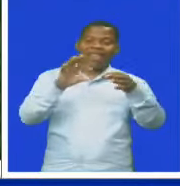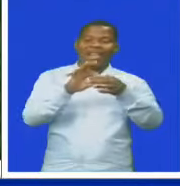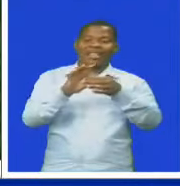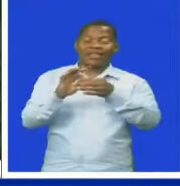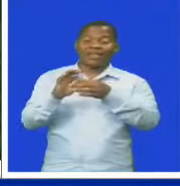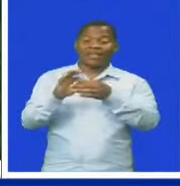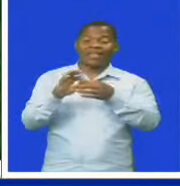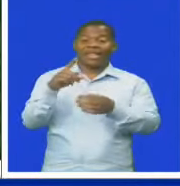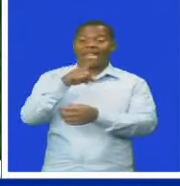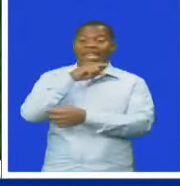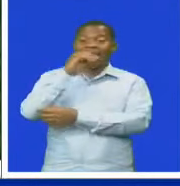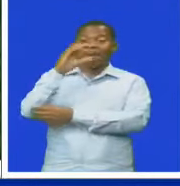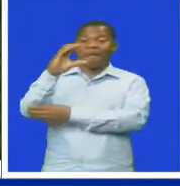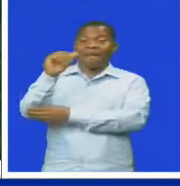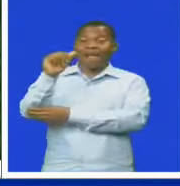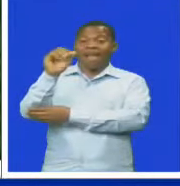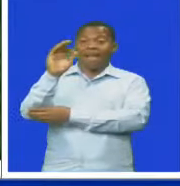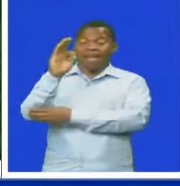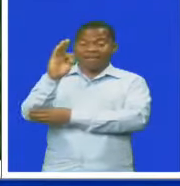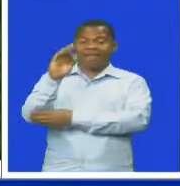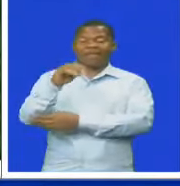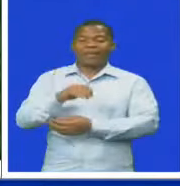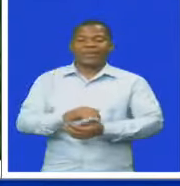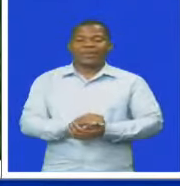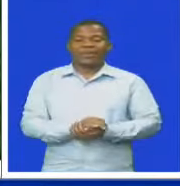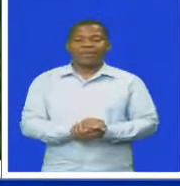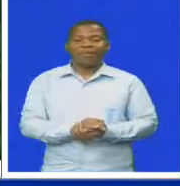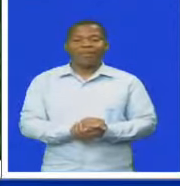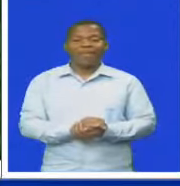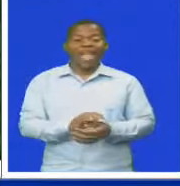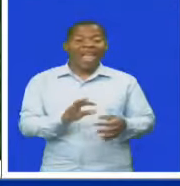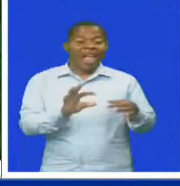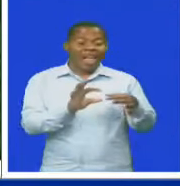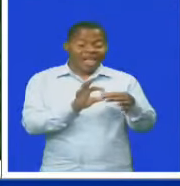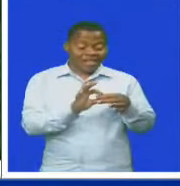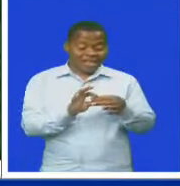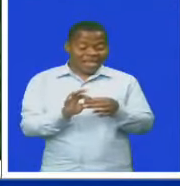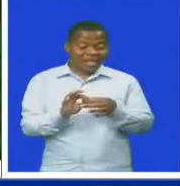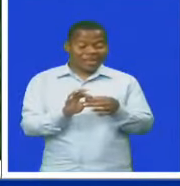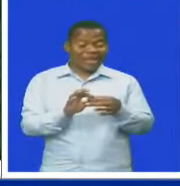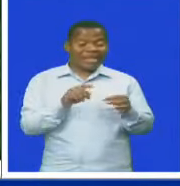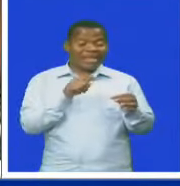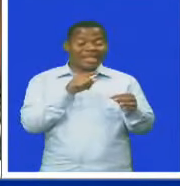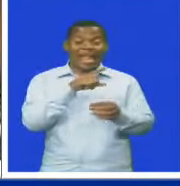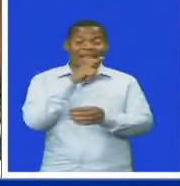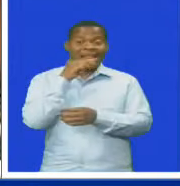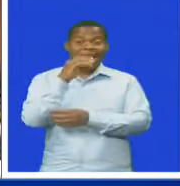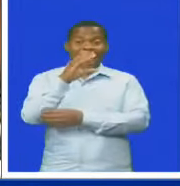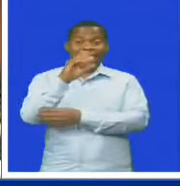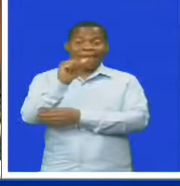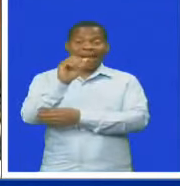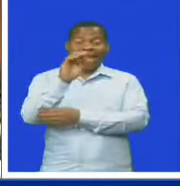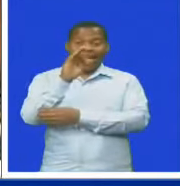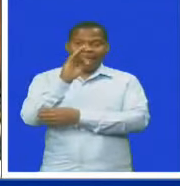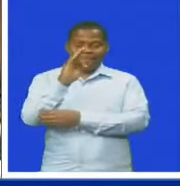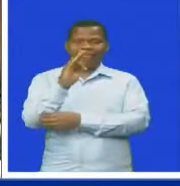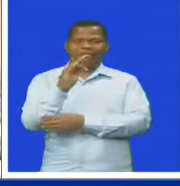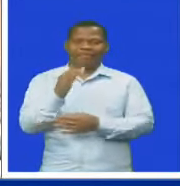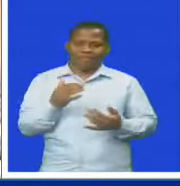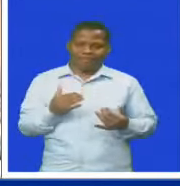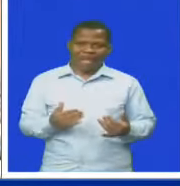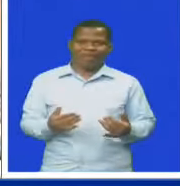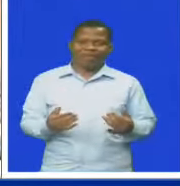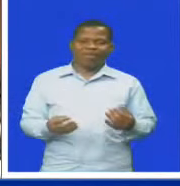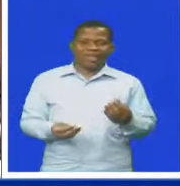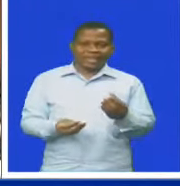Inhlangano lengamele ukudlalisa umdlalo webhola eAfrika iCAF sekubhekeke ukuthi ibambe lukhetho lamengameli walenhlangano ngenyanga